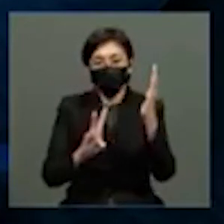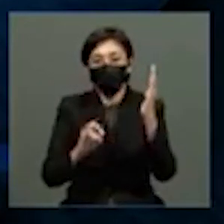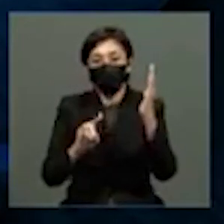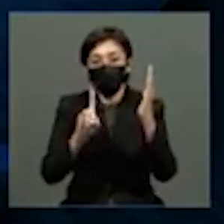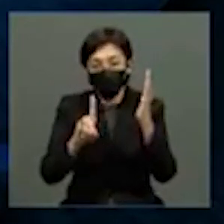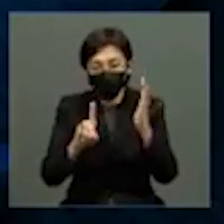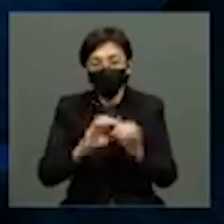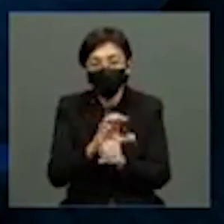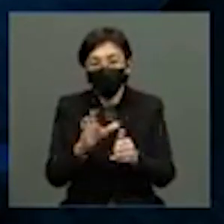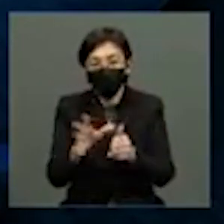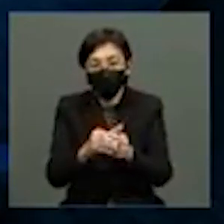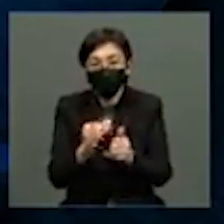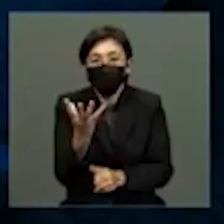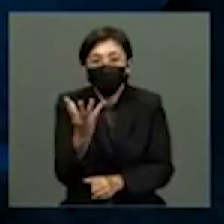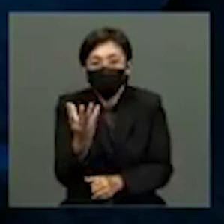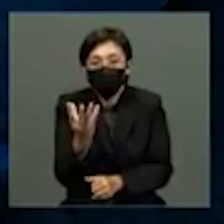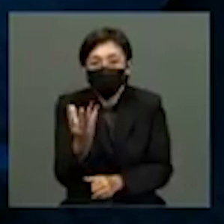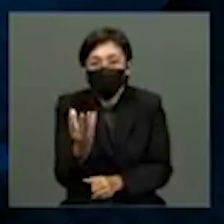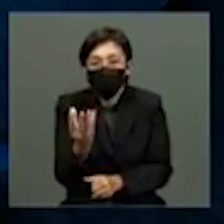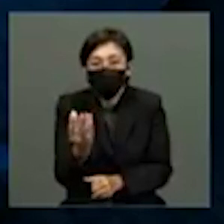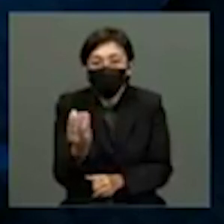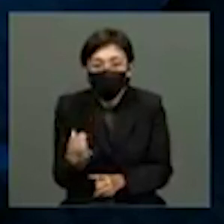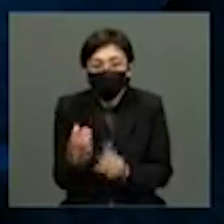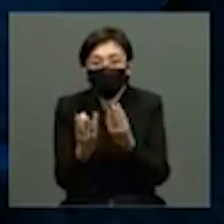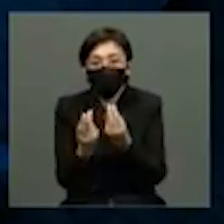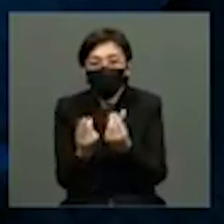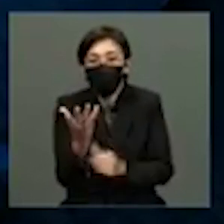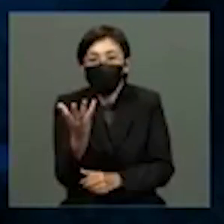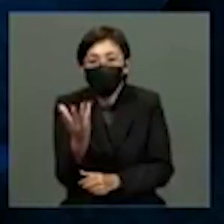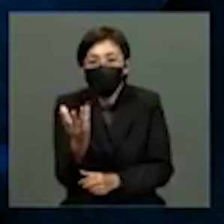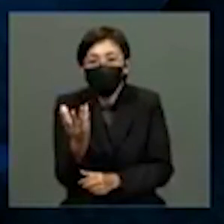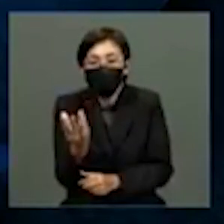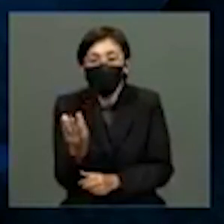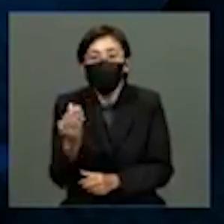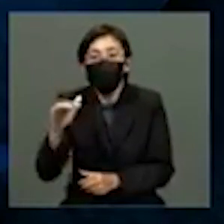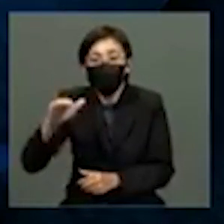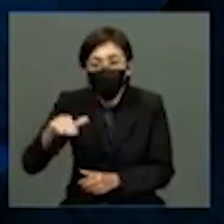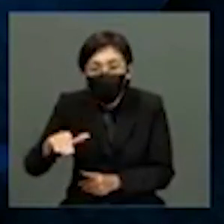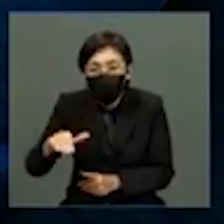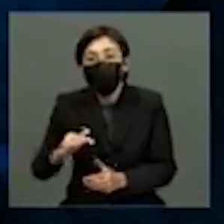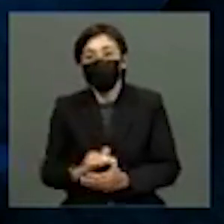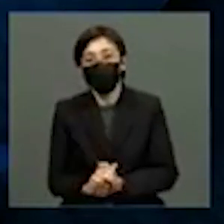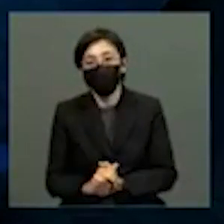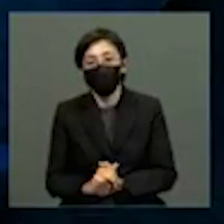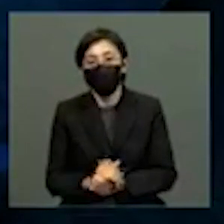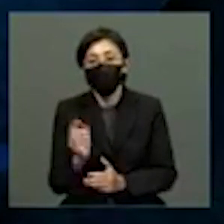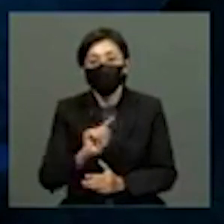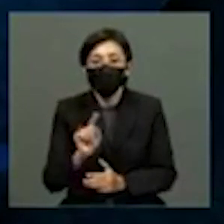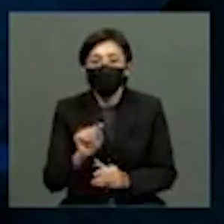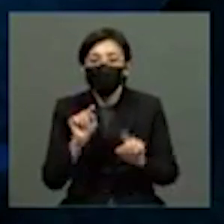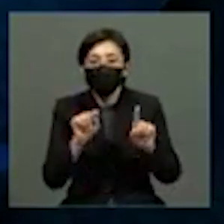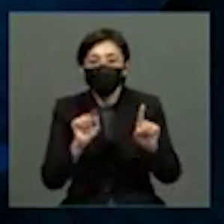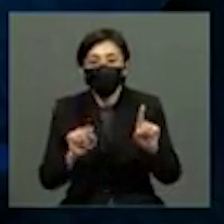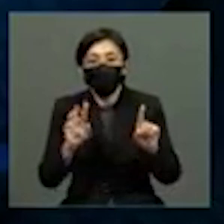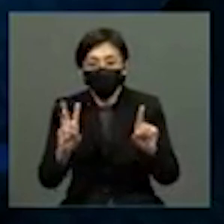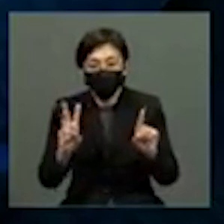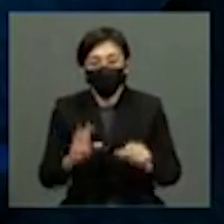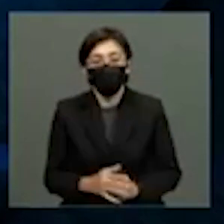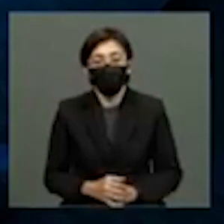งเรื่อยๆก็ทำให้เราเห็นนะครับว่าขึ้นมาเป็น1ต่อประมาณ1ต่อ6แล้วนะ